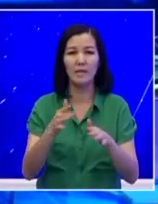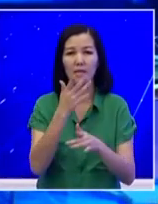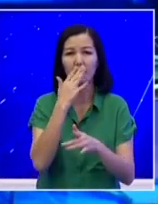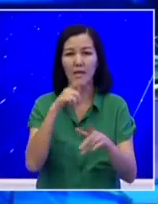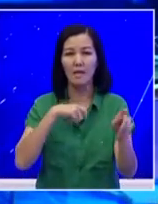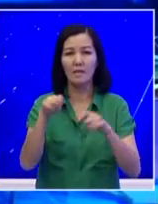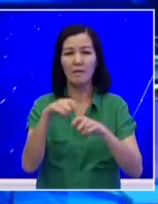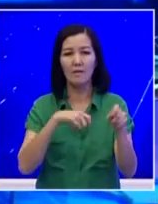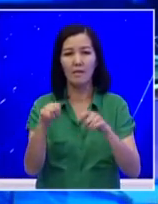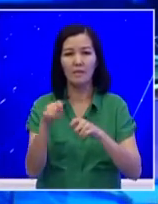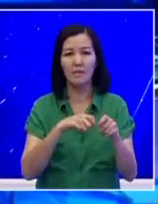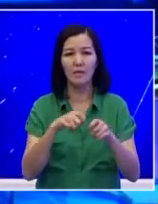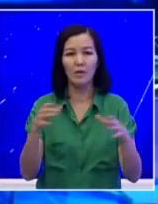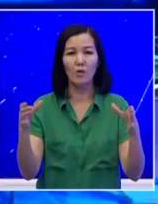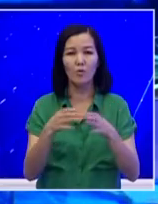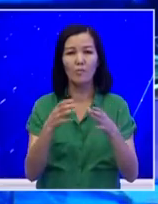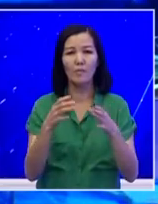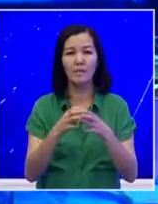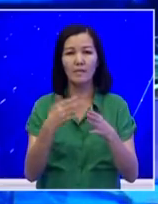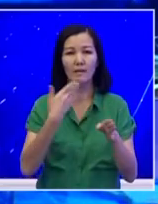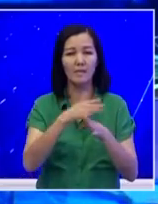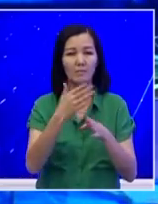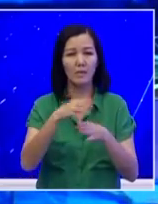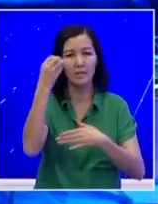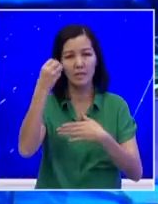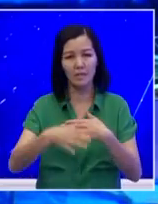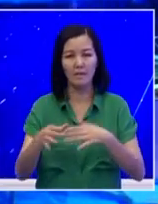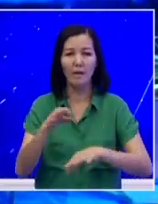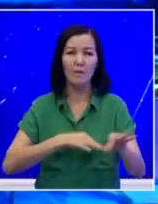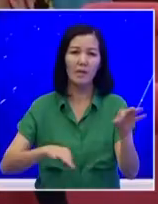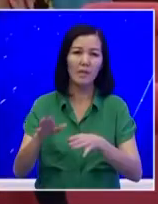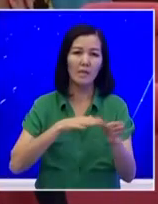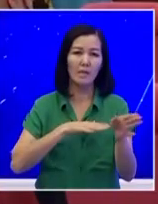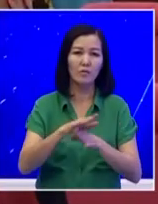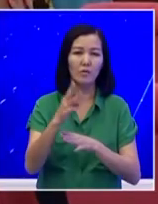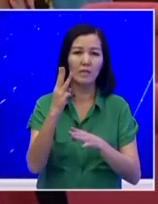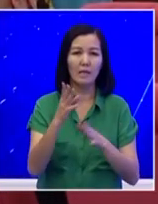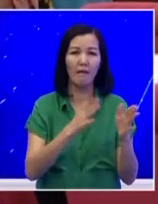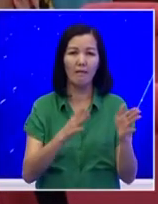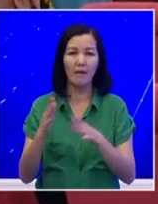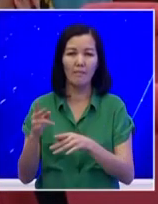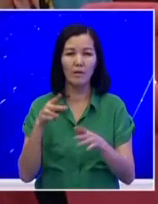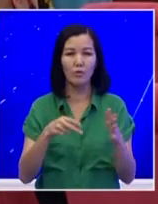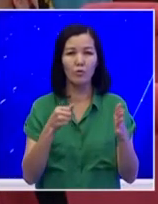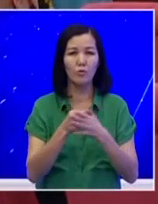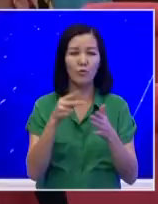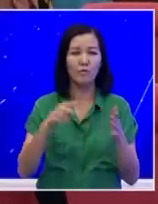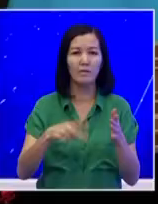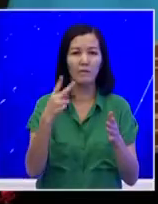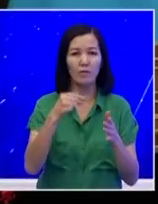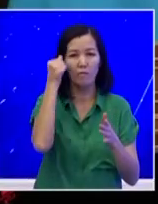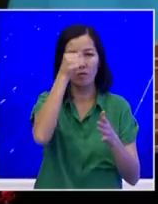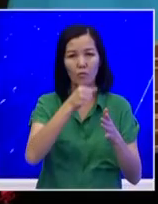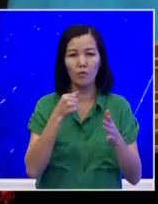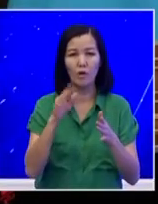национальной товаропроизводящей сети, комплекса оптово-распределительных центров. Проект реализует в три этапа до 2022